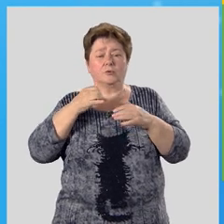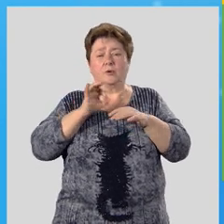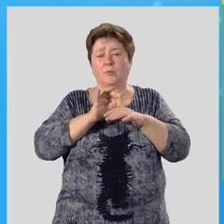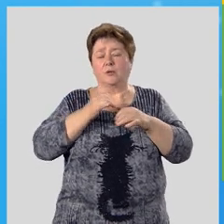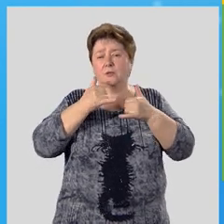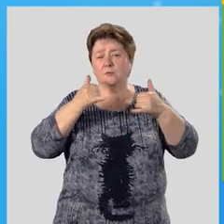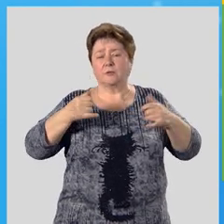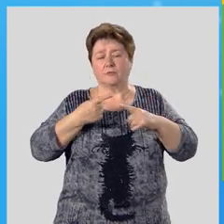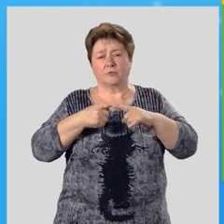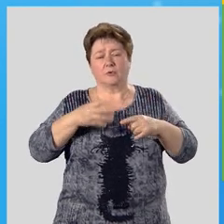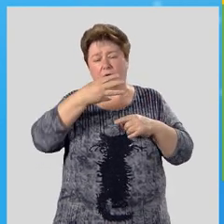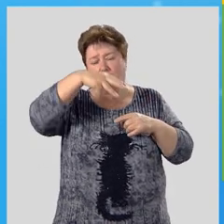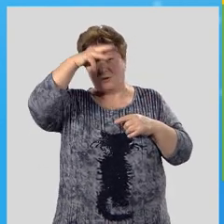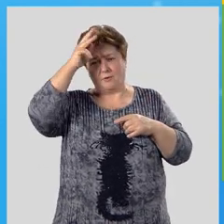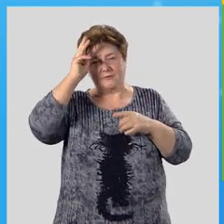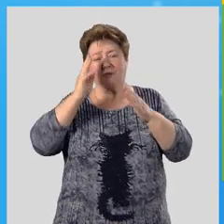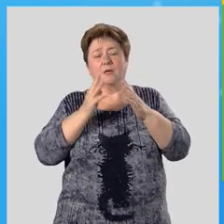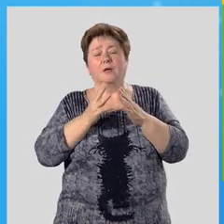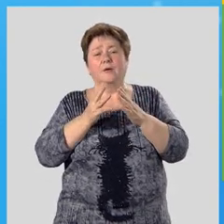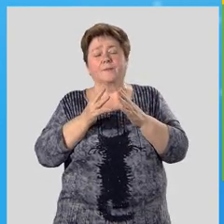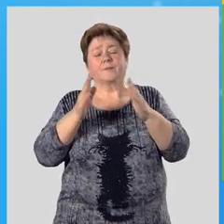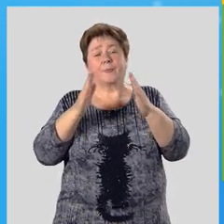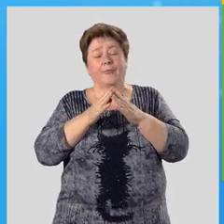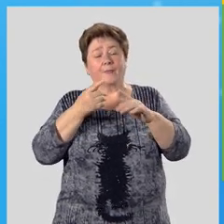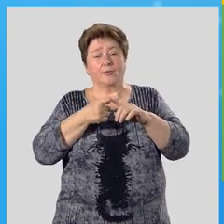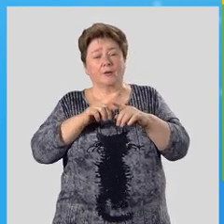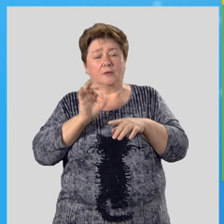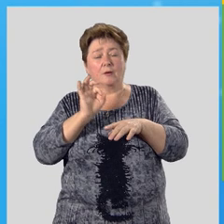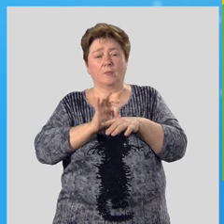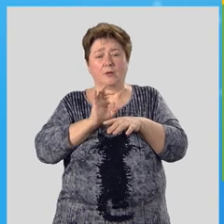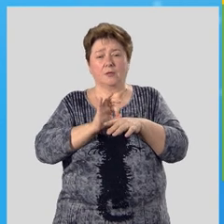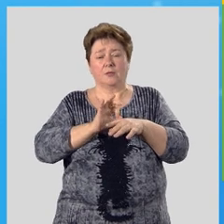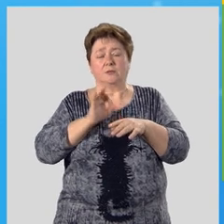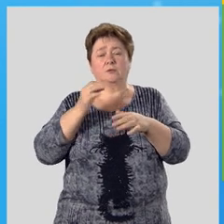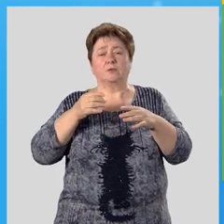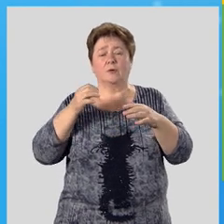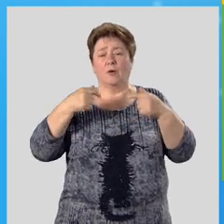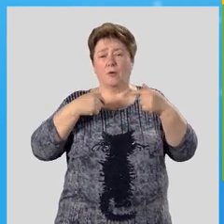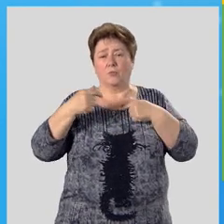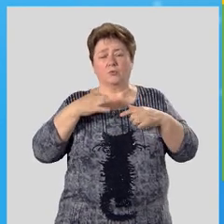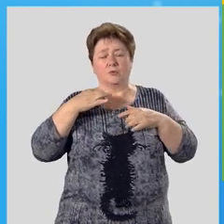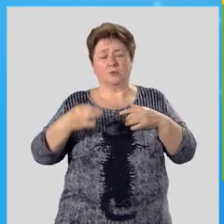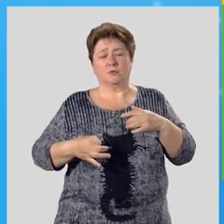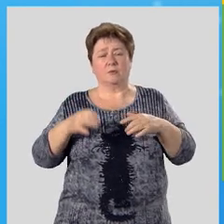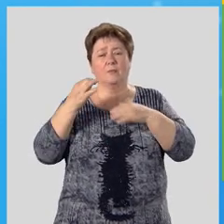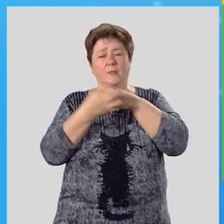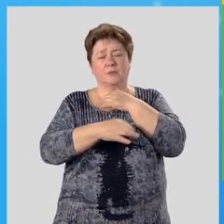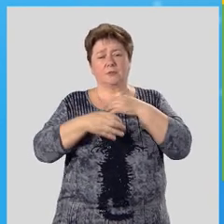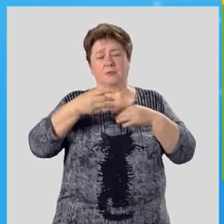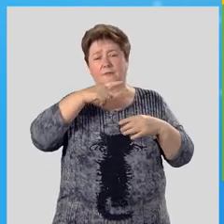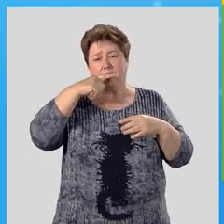во многие другие королевские дома. Этим заболеванием страдал сын последнего русского